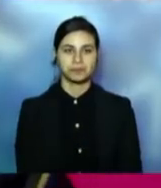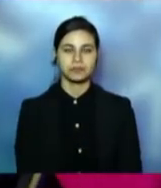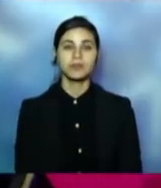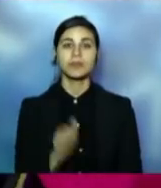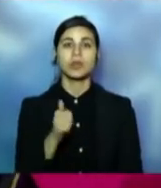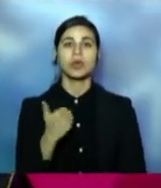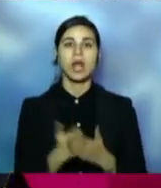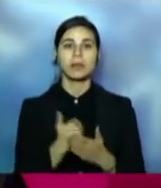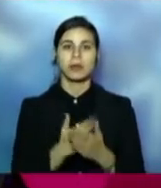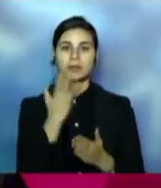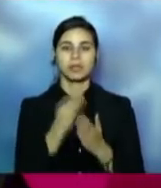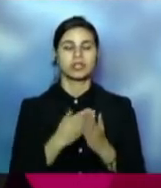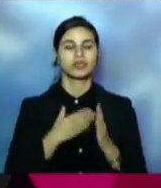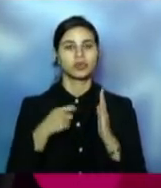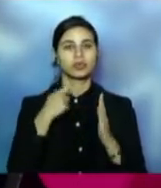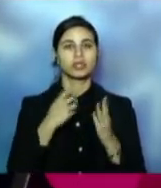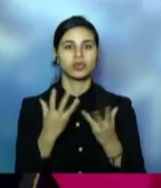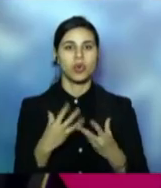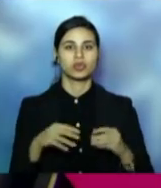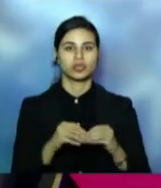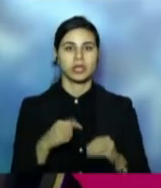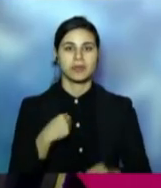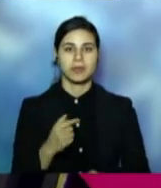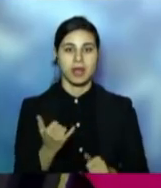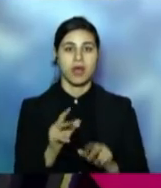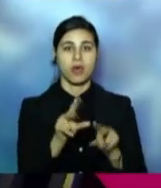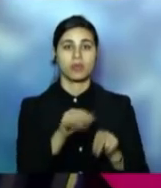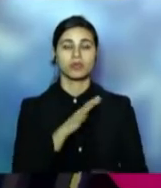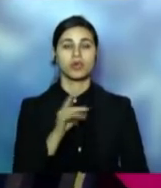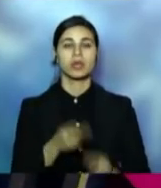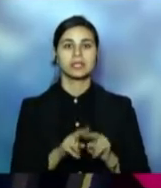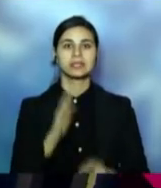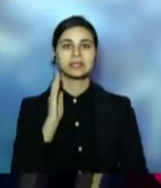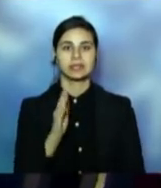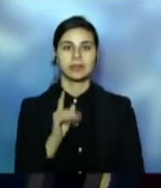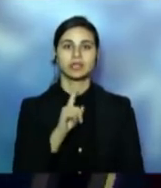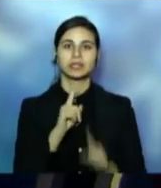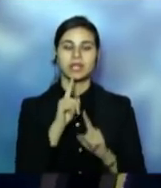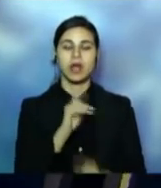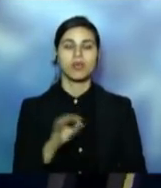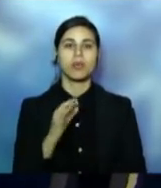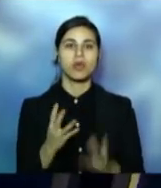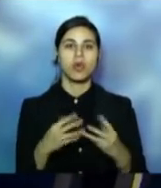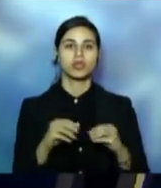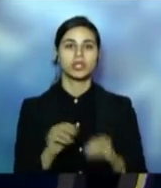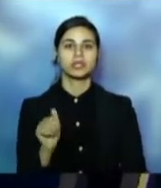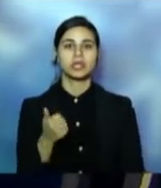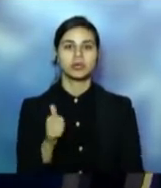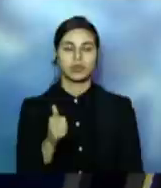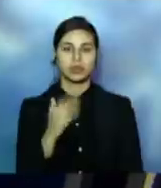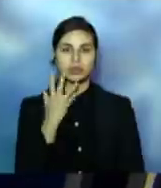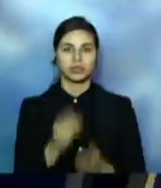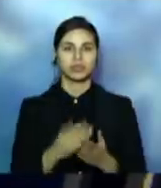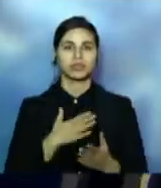როგორი ამბებია ჩვენს რუბრიკაში ოჯახი? მე ქალბატონ მარინას დავკვირდი, რომ ეს იქნებოდა საუბარი ოჯახზე, როგორც